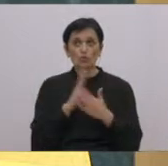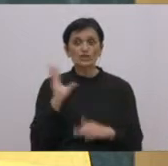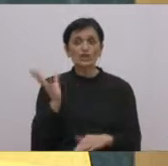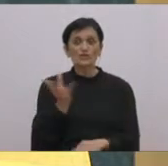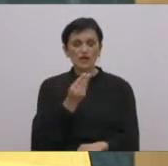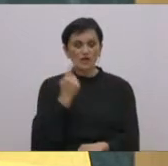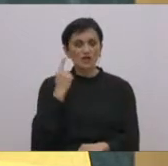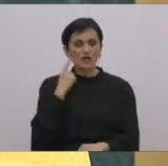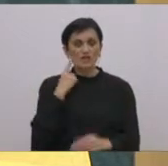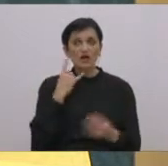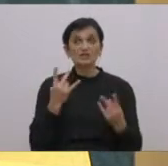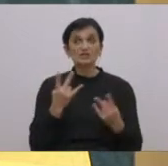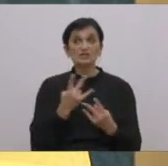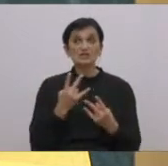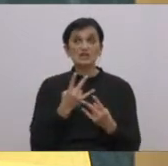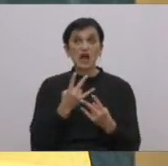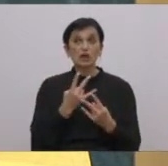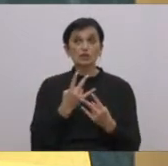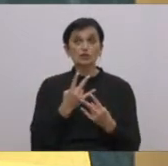რომ საჭიროება აქ